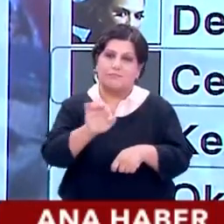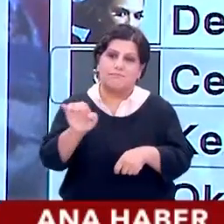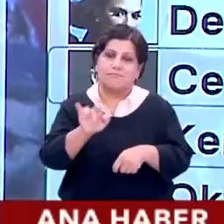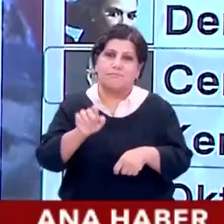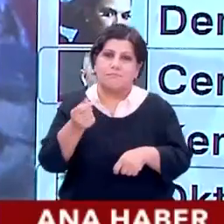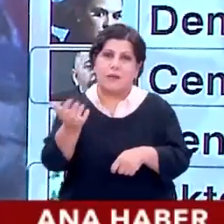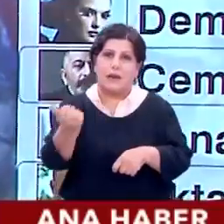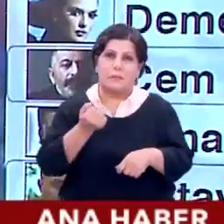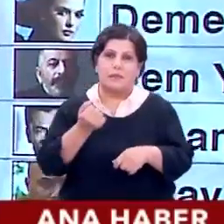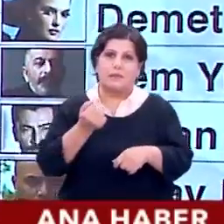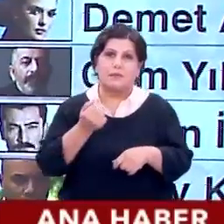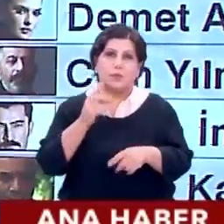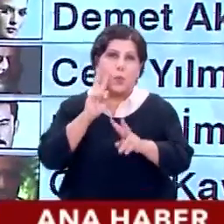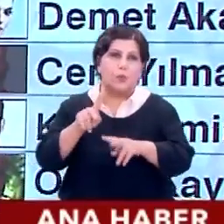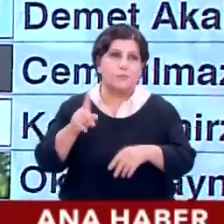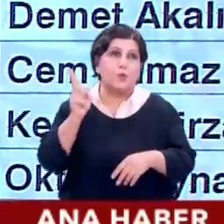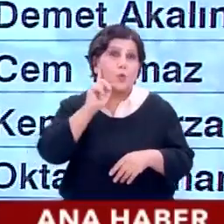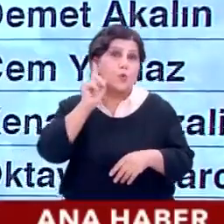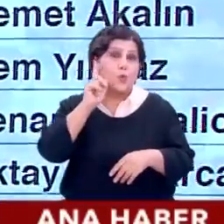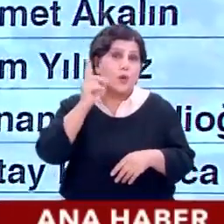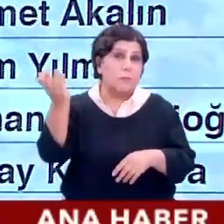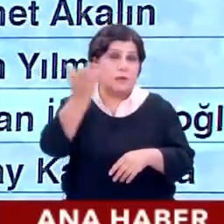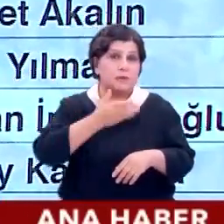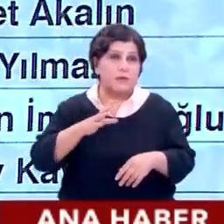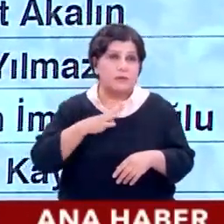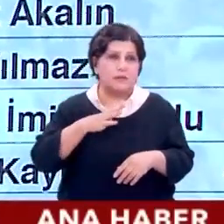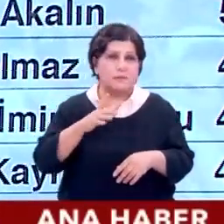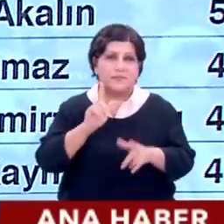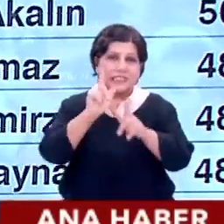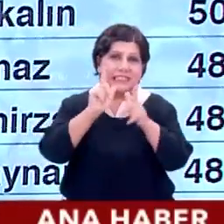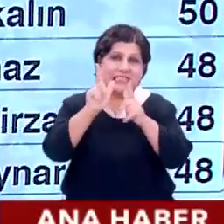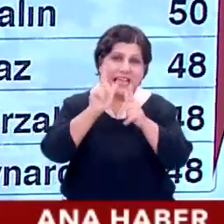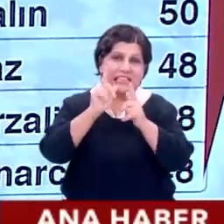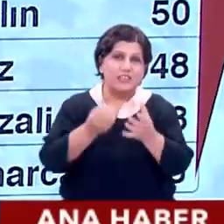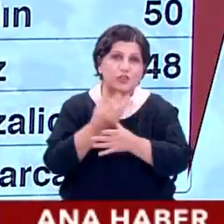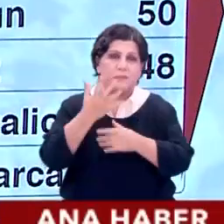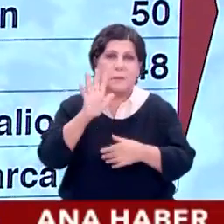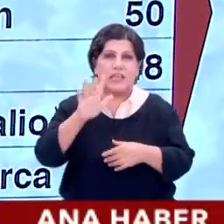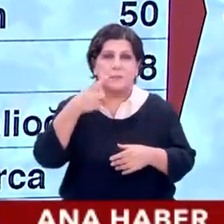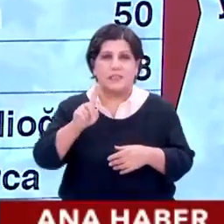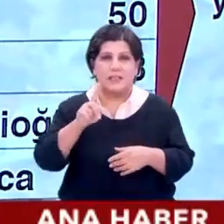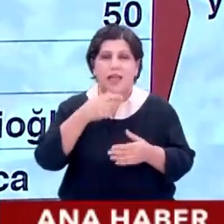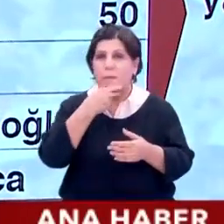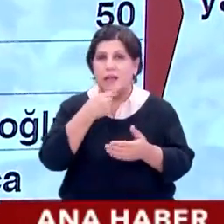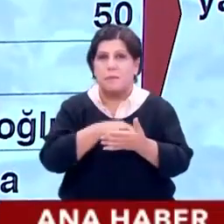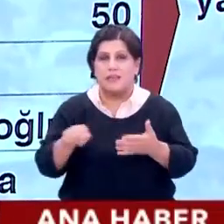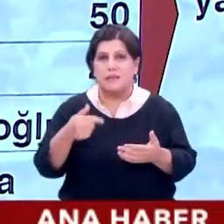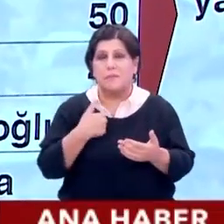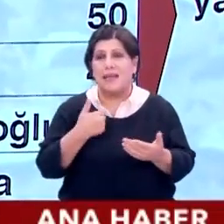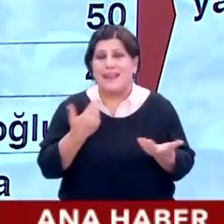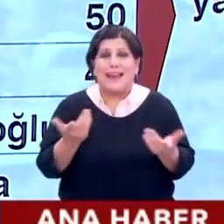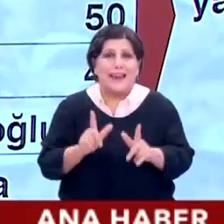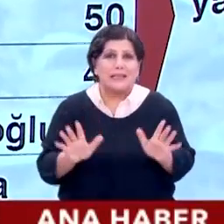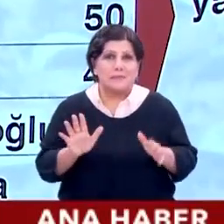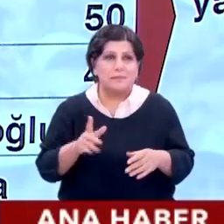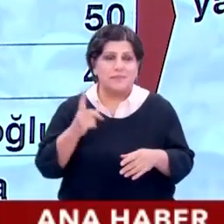zamanı birimiz var Pek sesleri solukları çıkmadı ayda 5000 lira emekli maaşı benim neyime